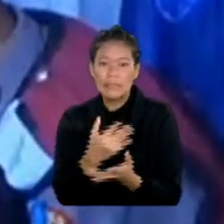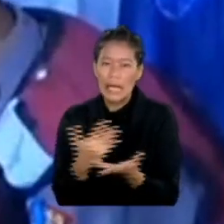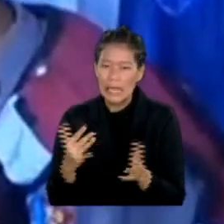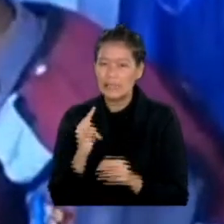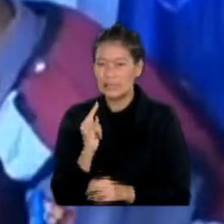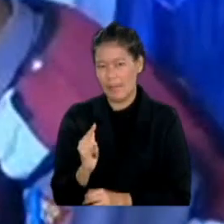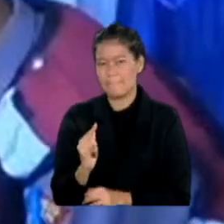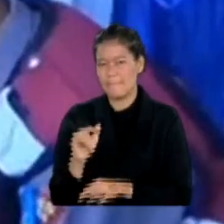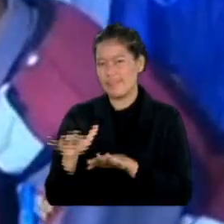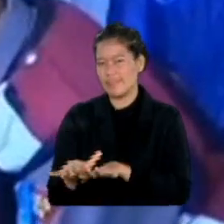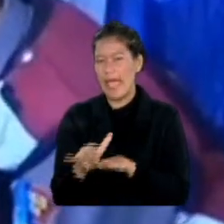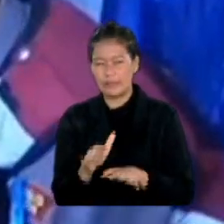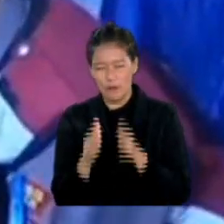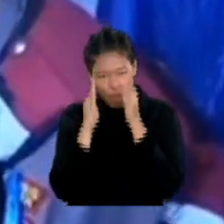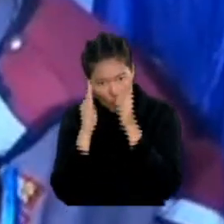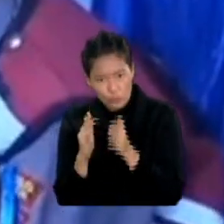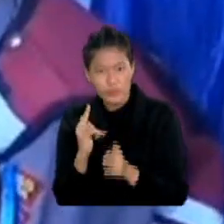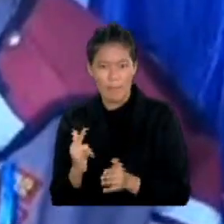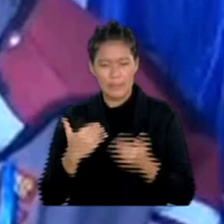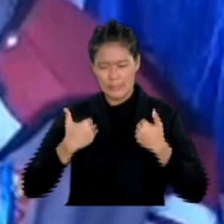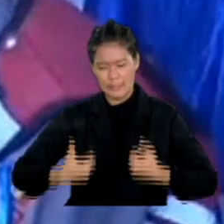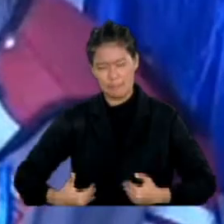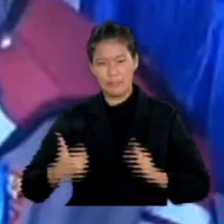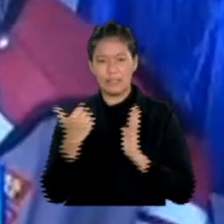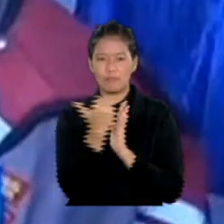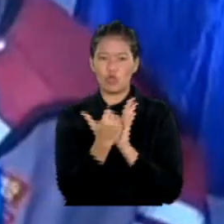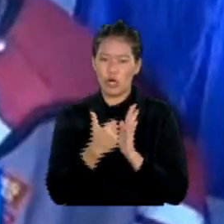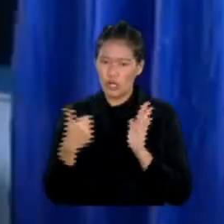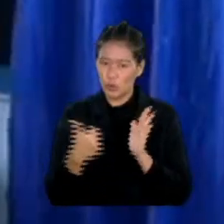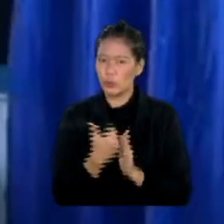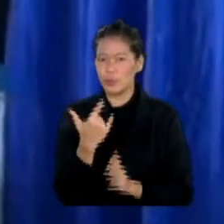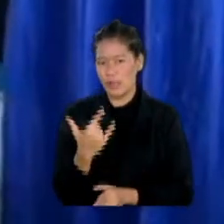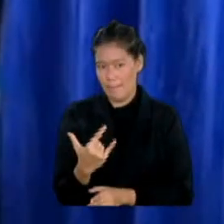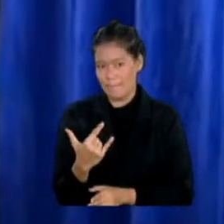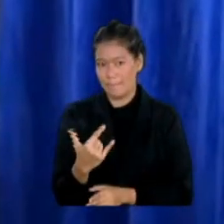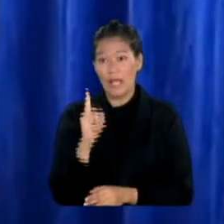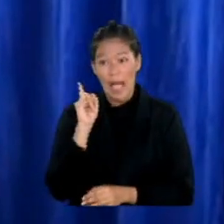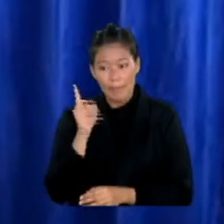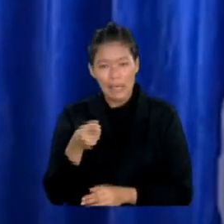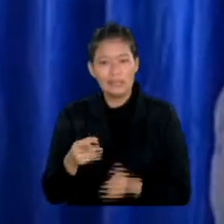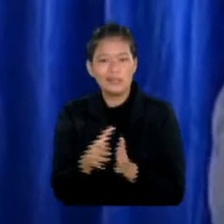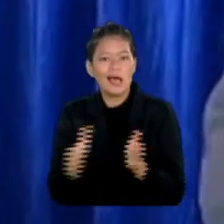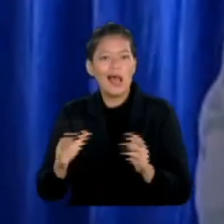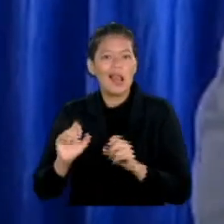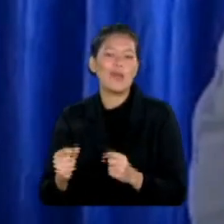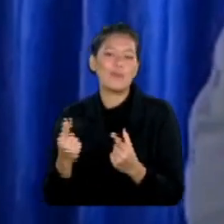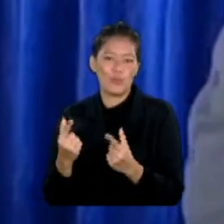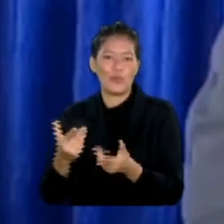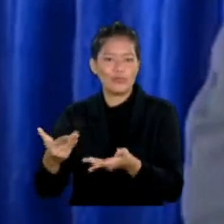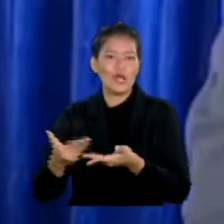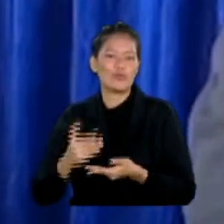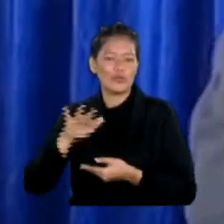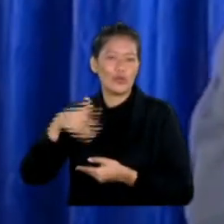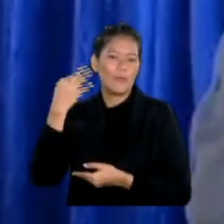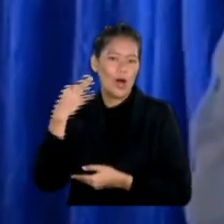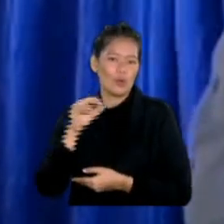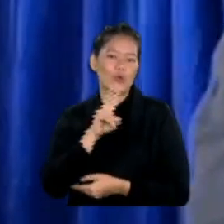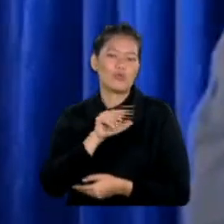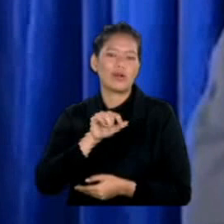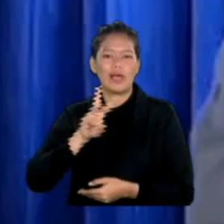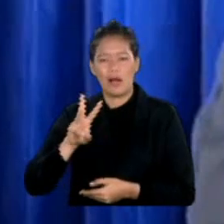diingatkan untuk tidak lengah dan tetap disiplin menjaga protokol kesehatan saat berlibur menyambut tahun baru